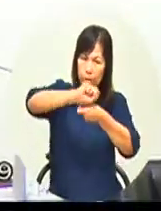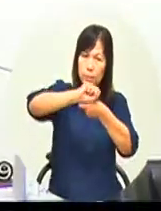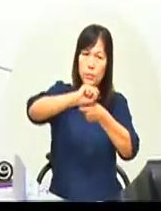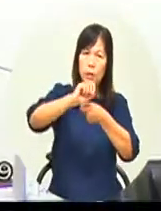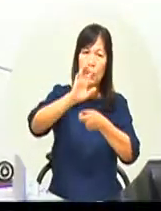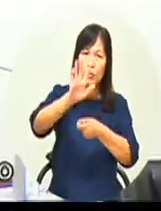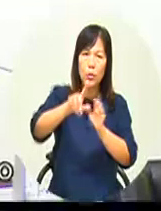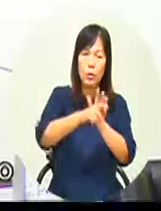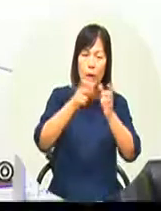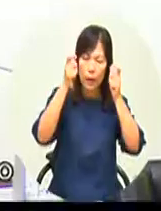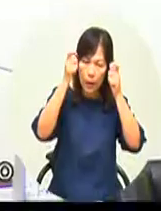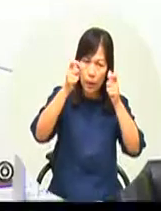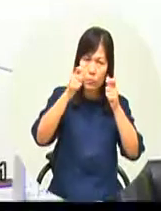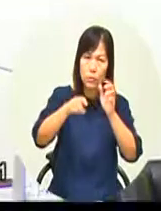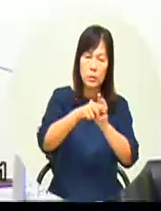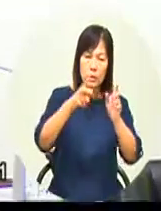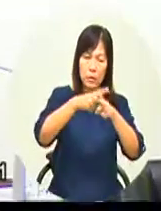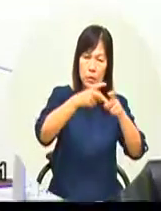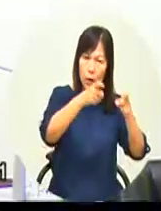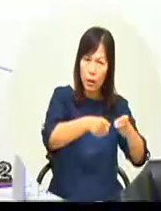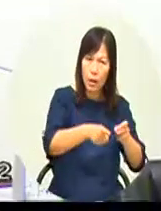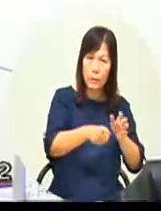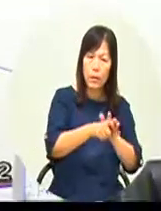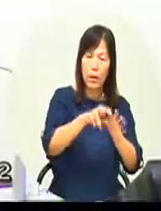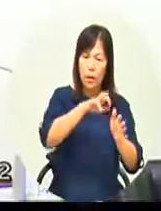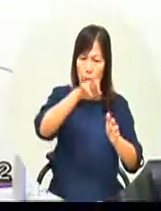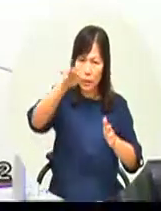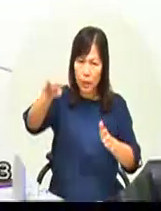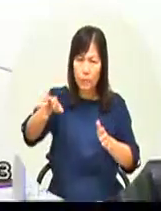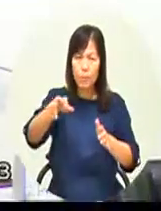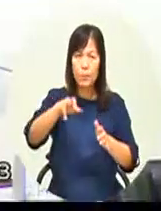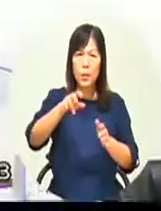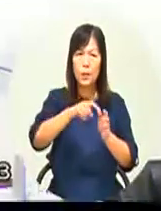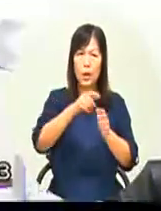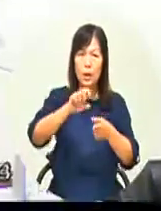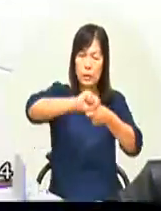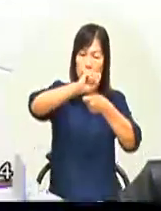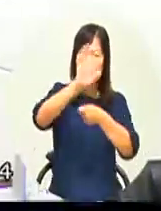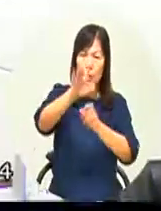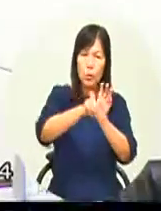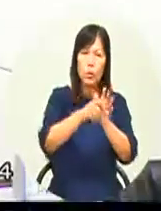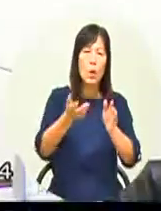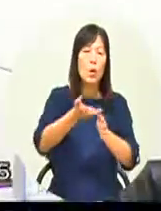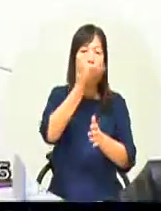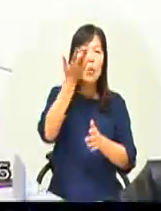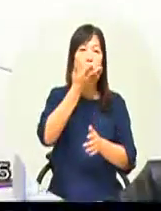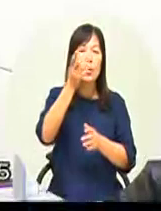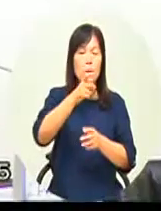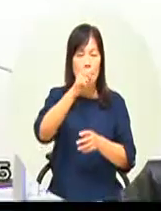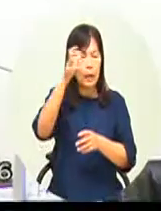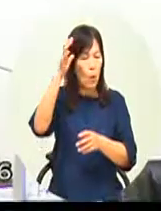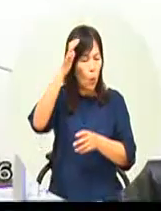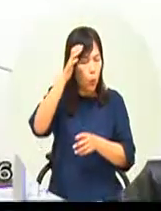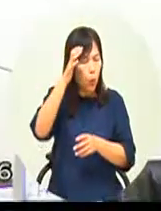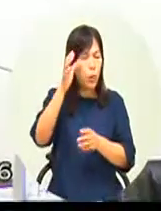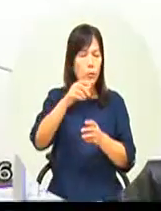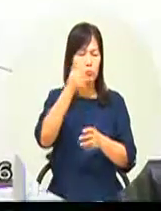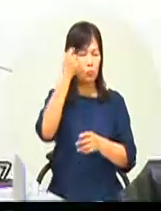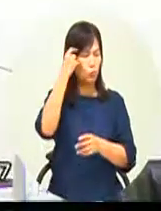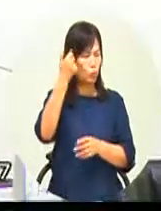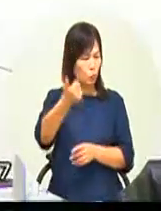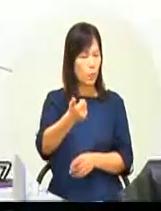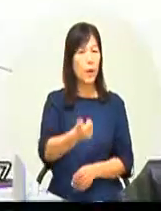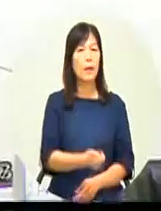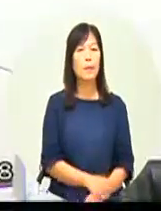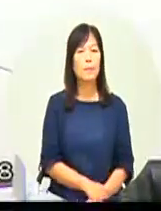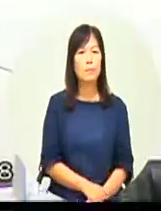个高雄小港的一个航班航线的增加，哇，这样的一个观光愿景啊，真的非常的棒。那在